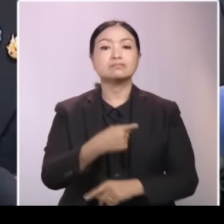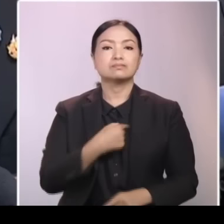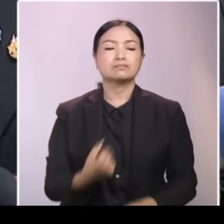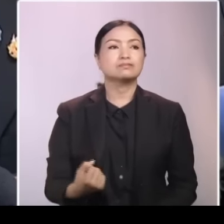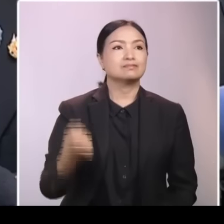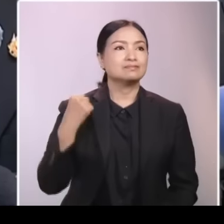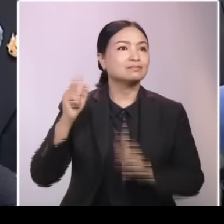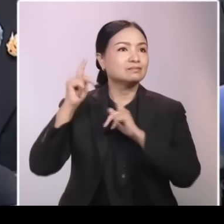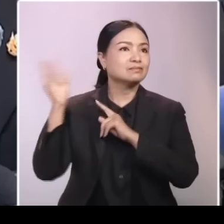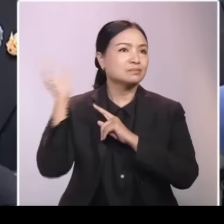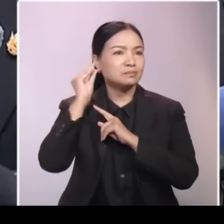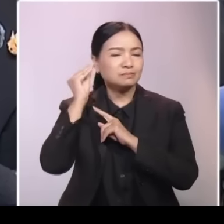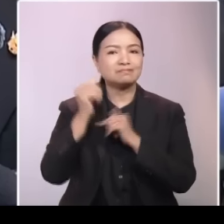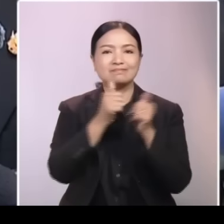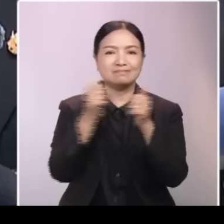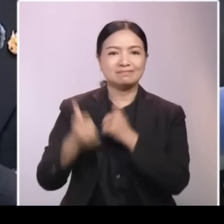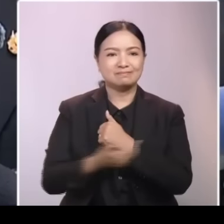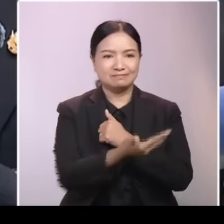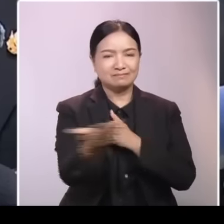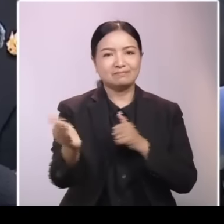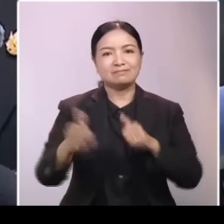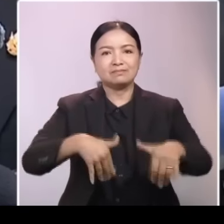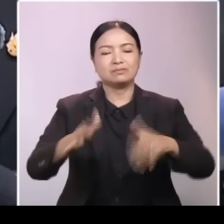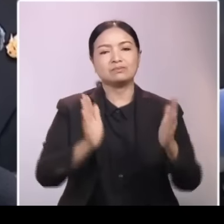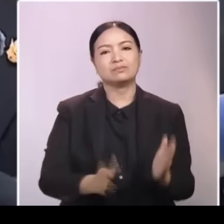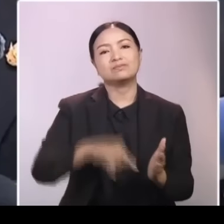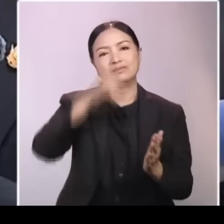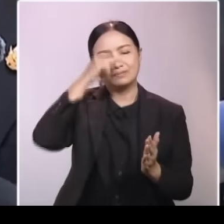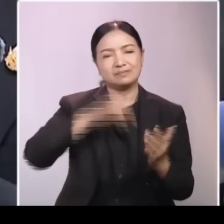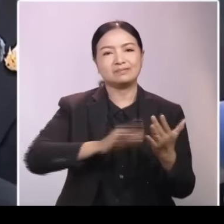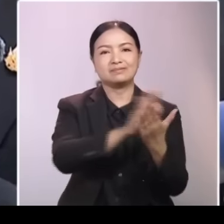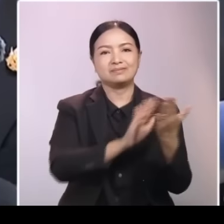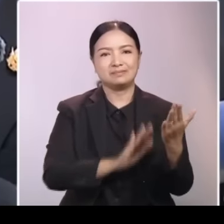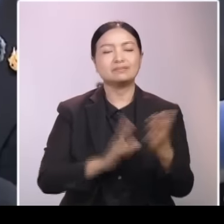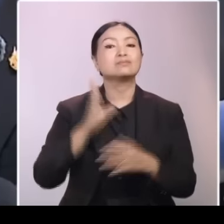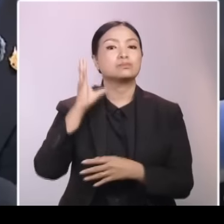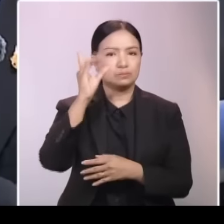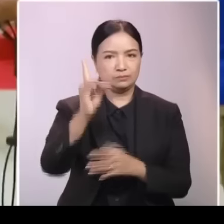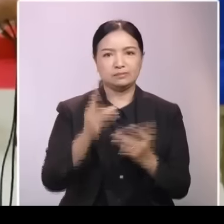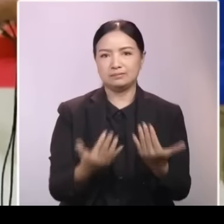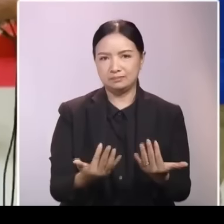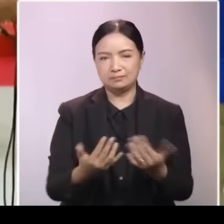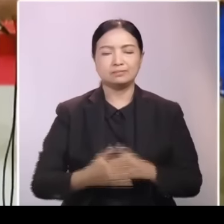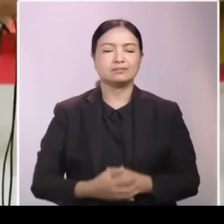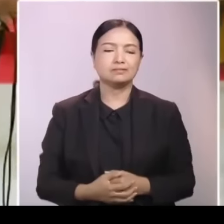จว่าจะมีข่าวดีกับพี่น้องประชาชนคนไทยทั้งประเทศในพรุ่งวันพรุ่งนี